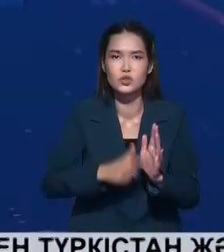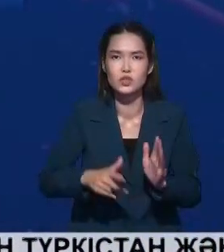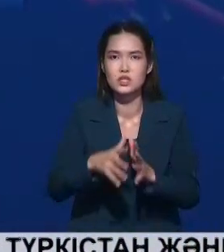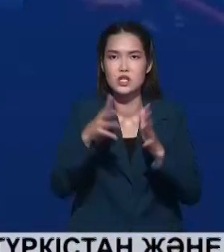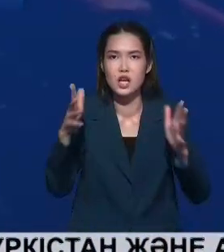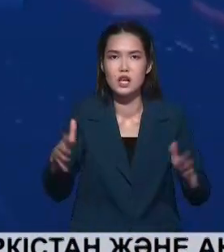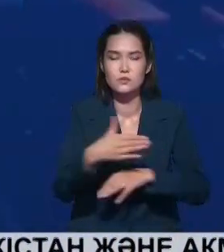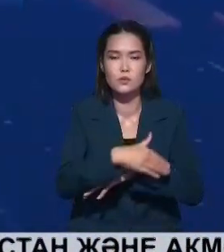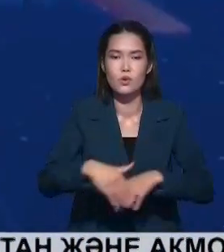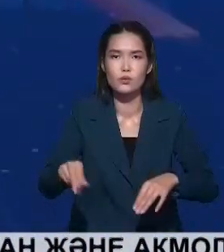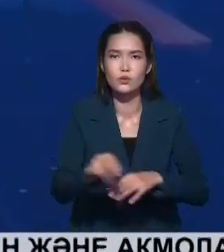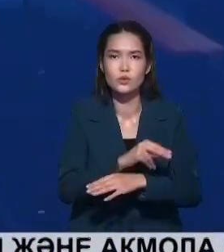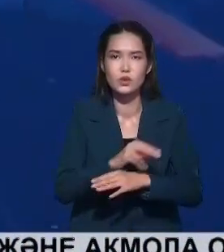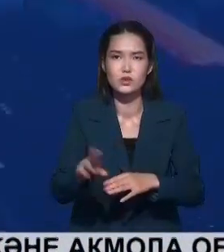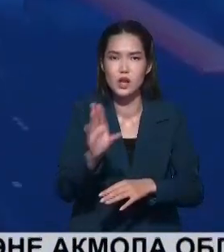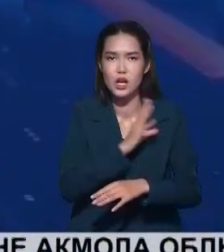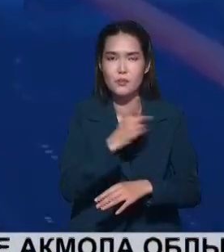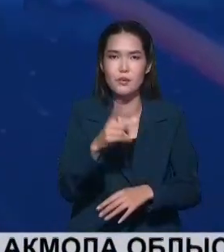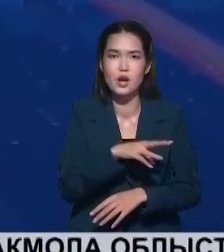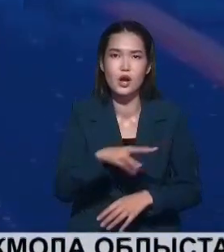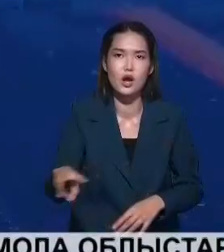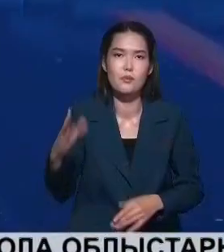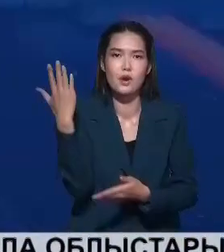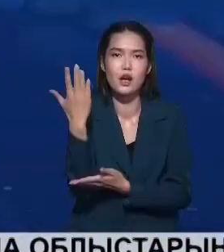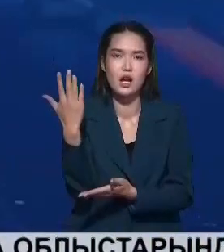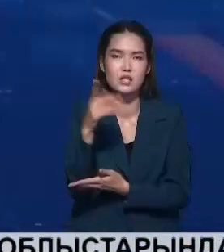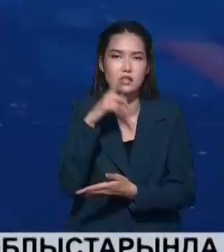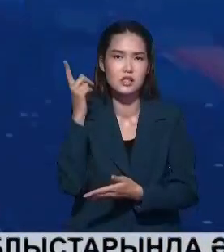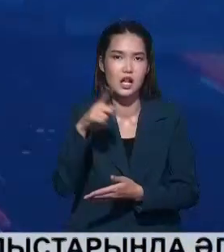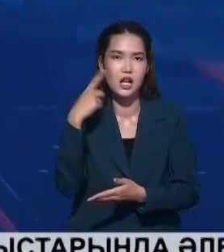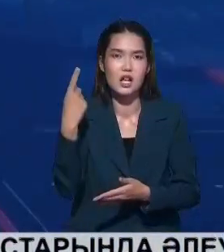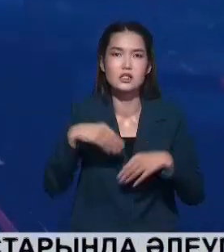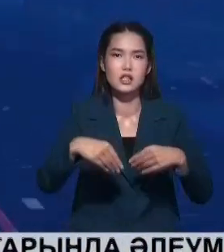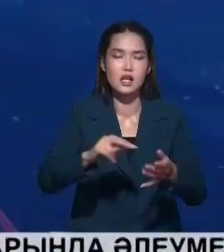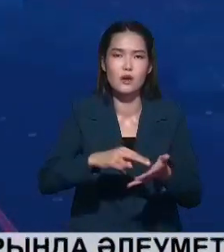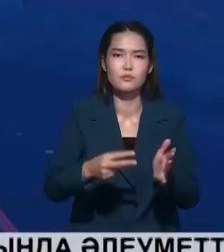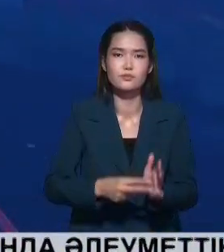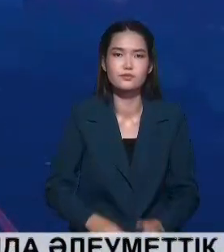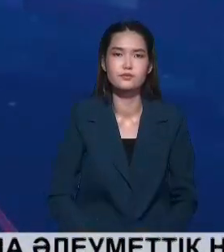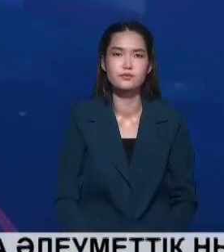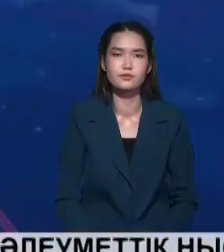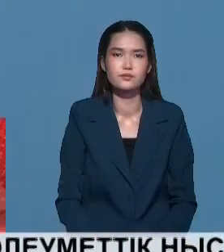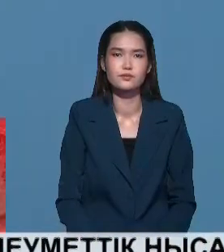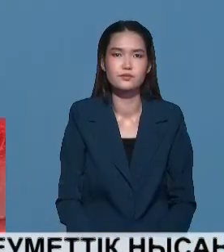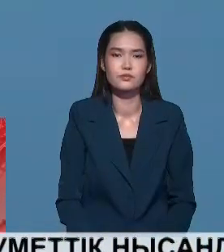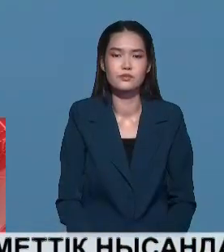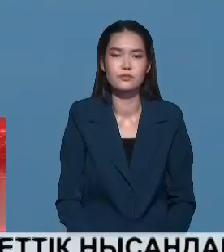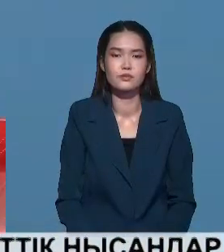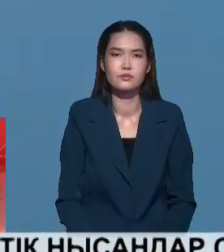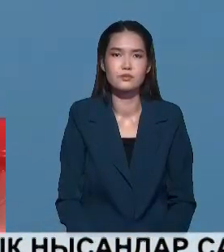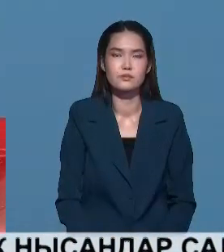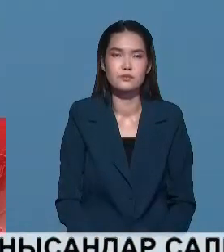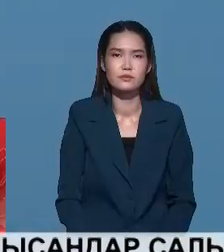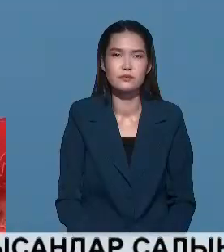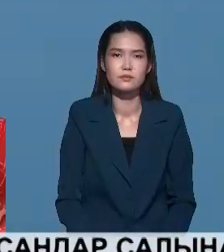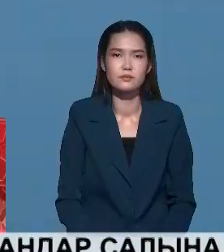70-тен астам көше жөндеуден өтті. 1 миллион түп ағаш пен жасыл желек егу жоспарланып отыр. 9 айдың қорытындысы